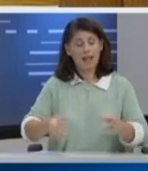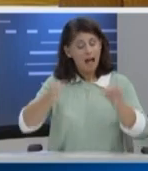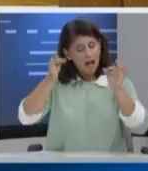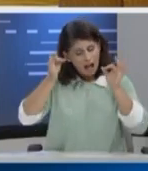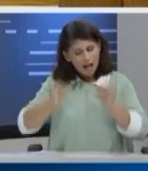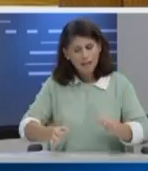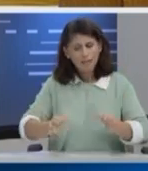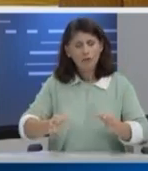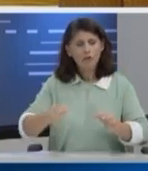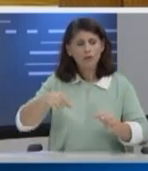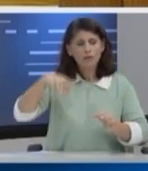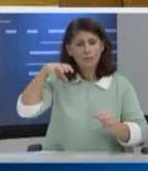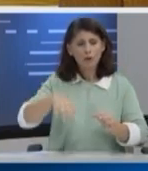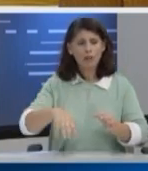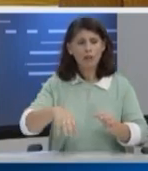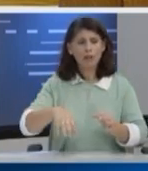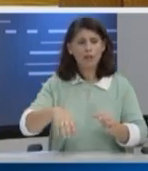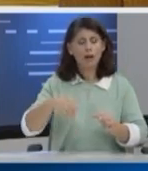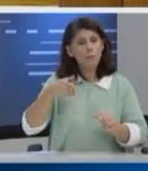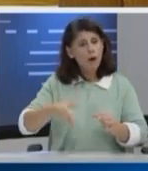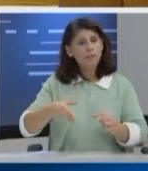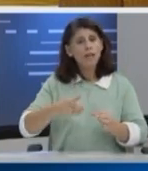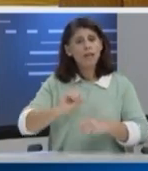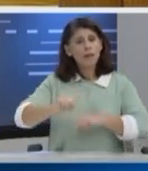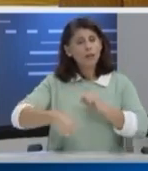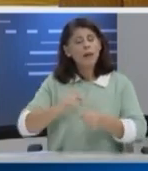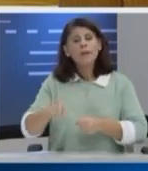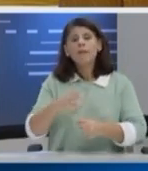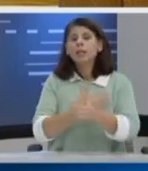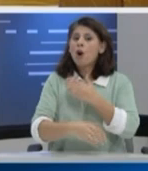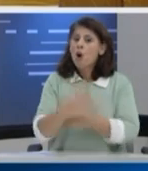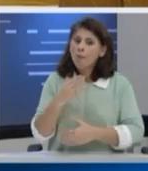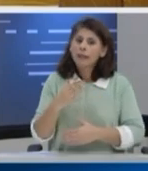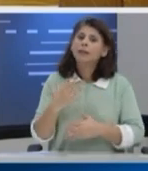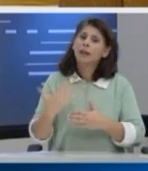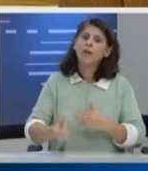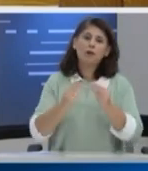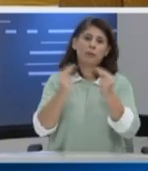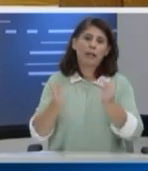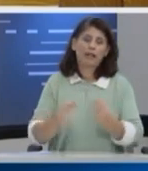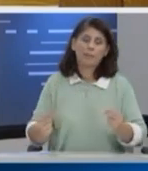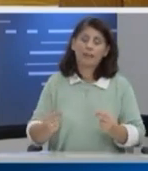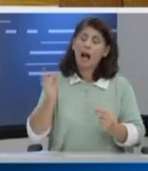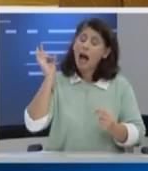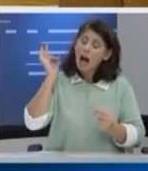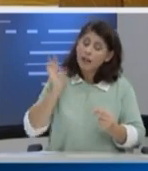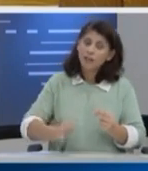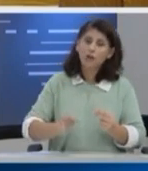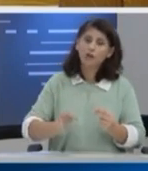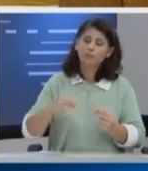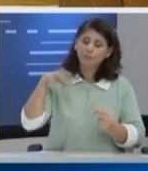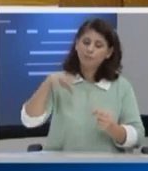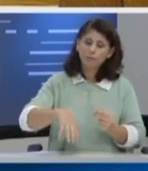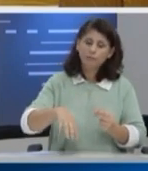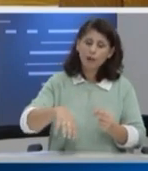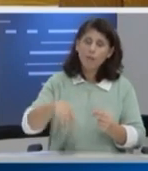Ακριβώς πάνω στην εποχή που αυτές οι προσπάθειες και αυτοί οι κόποι καρποφορούν. Ακριβώς την εποχή που